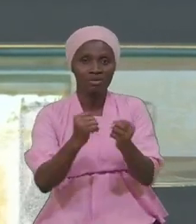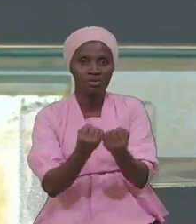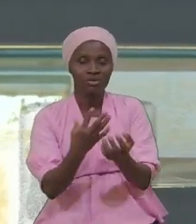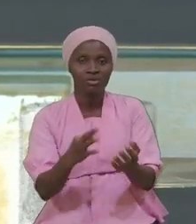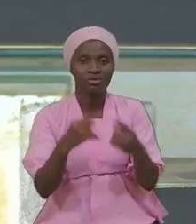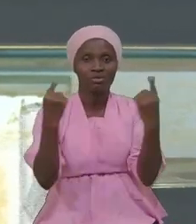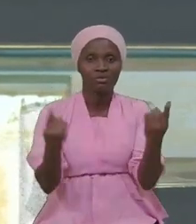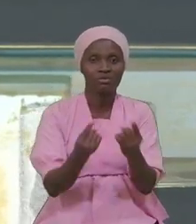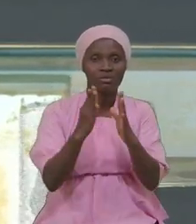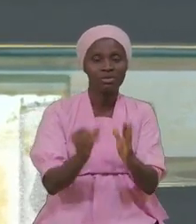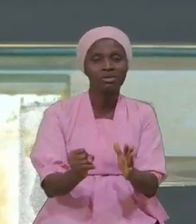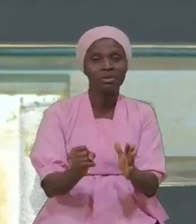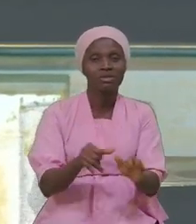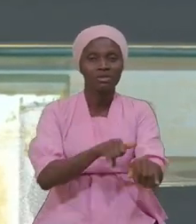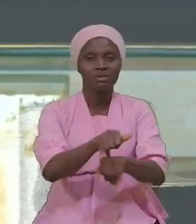trompeurs,